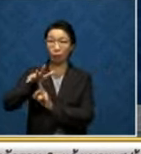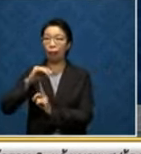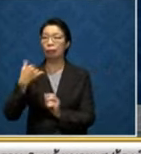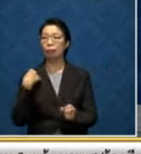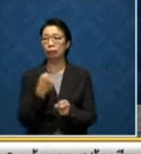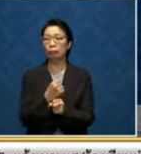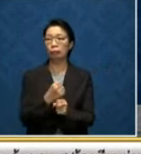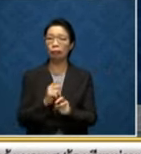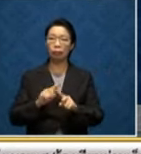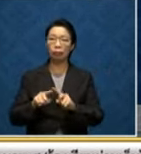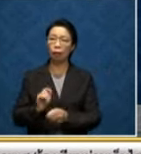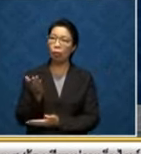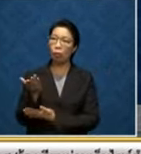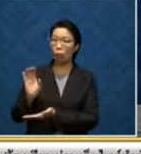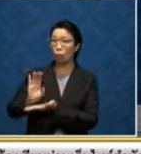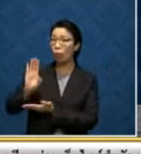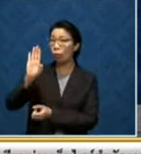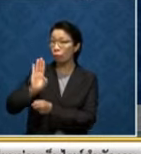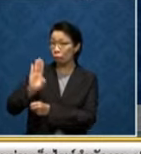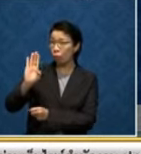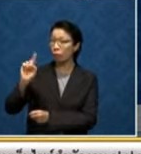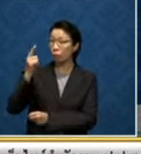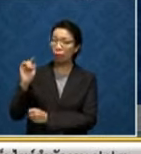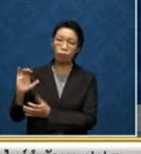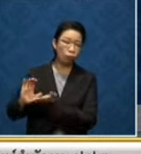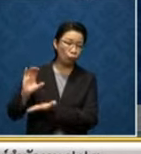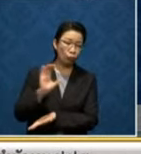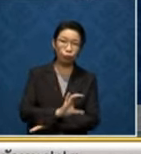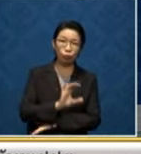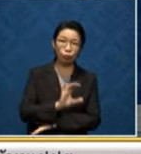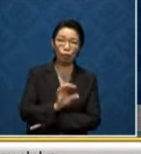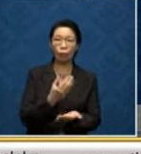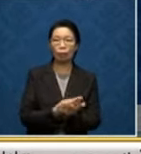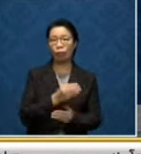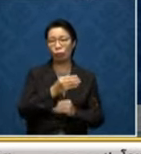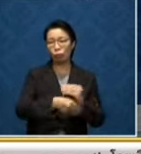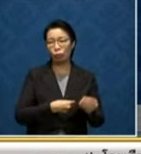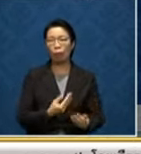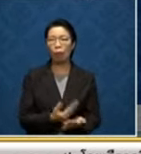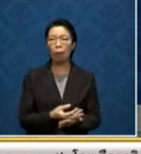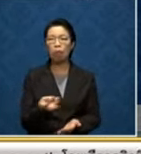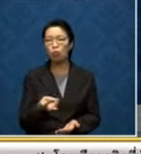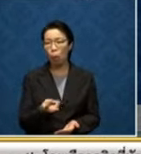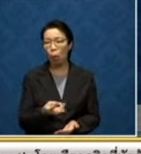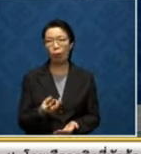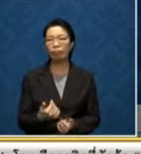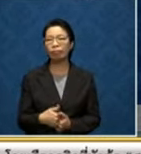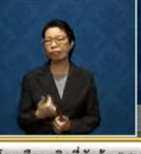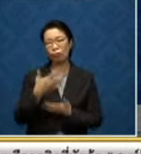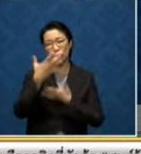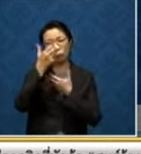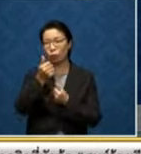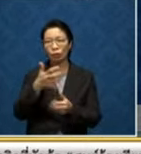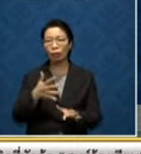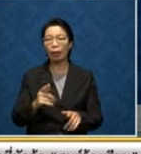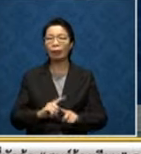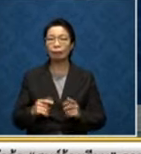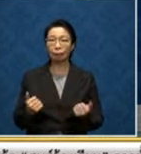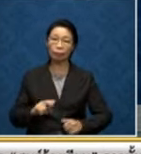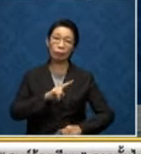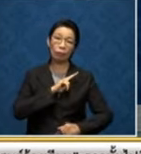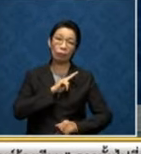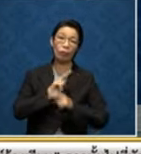ผู้สนใจเข้าไปลงทุนเพราะฉะนั้นเมื่อลงทุนแล้วอาจมีผลตอบแทนที่ต่ำบทบาทการดำเนินการจึงเป็นของกสทชที่สามารถ